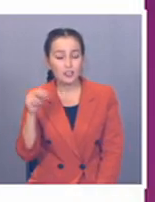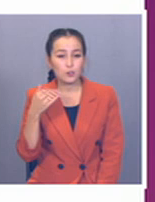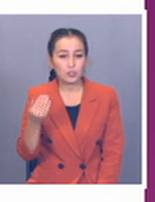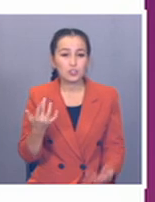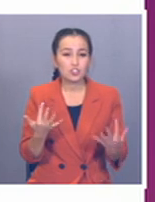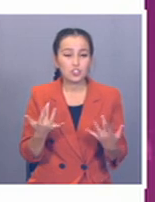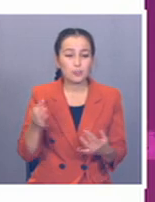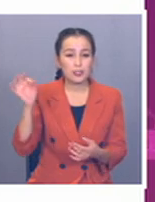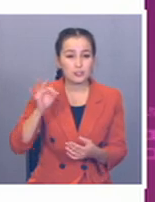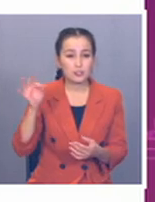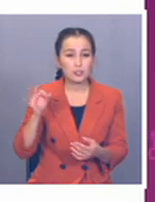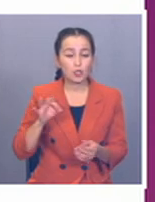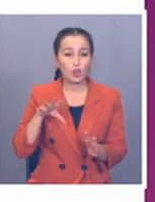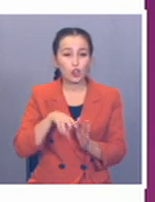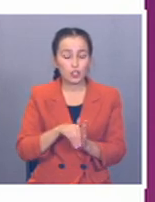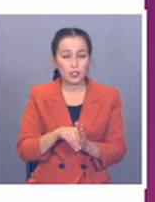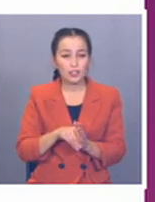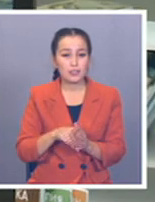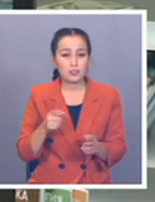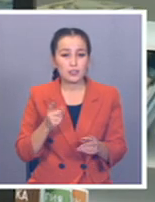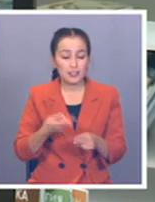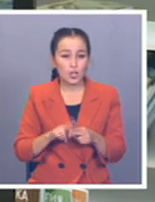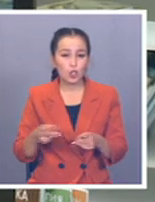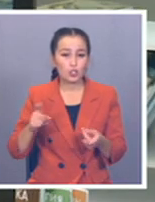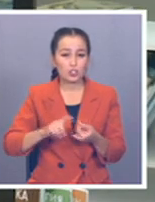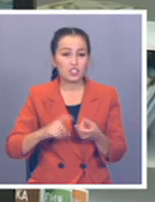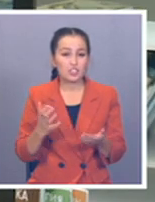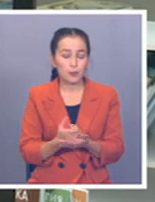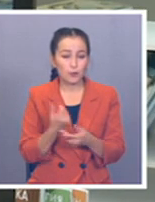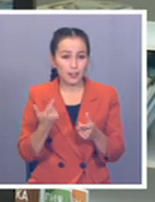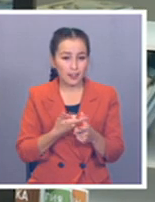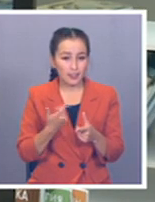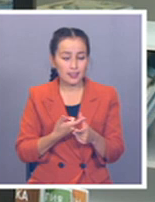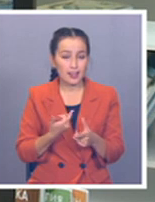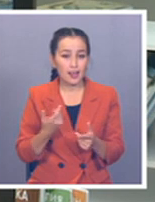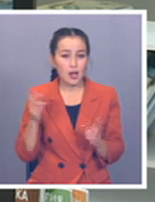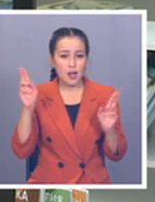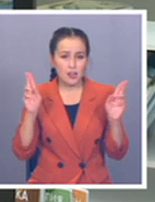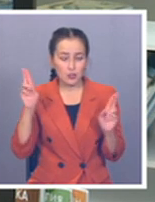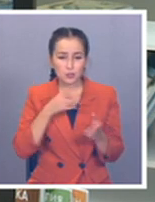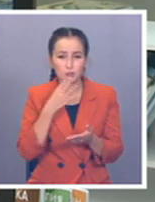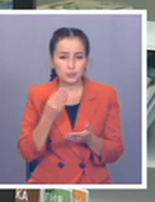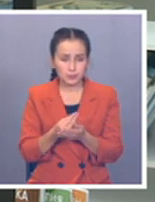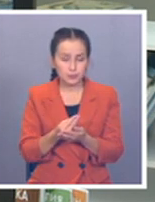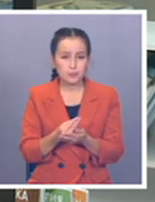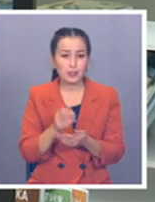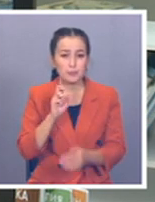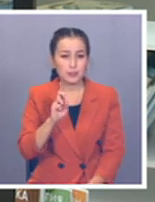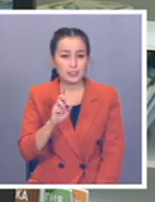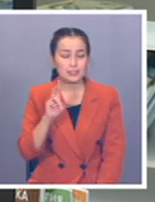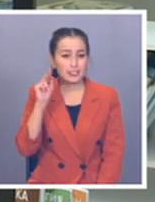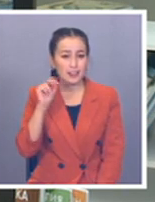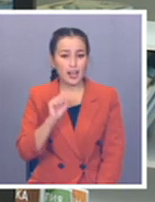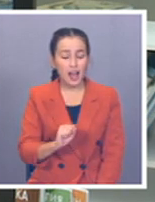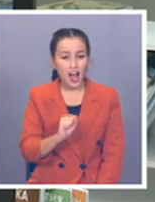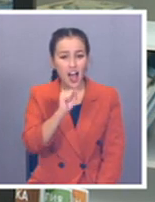екі санның проценттік қатынасын табу деп аталады. Анықтамасына келетін болсақ, Б санының А санына